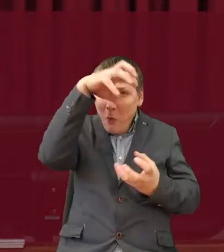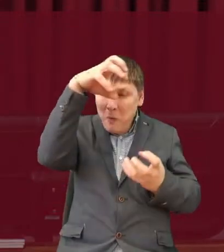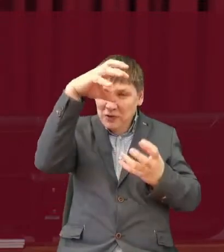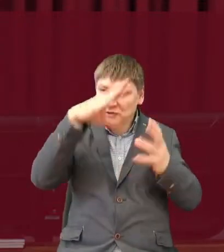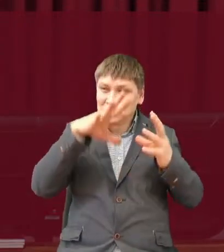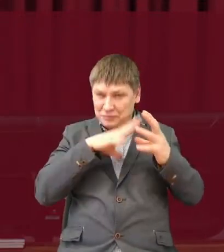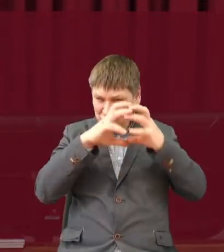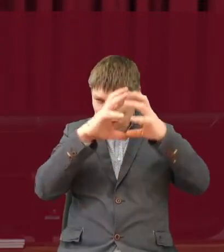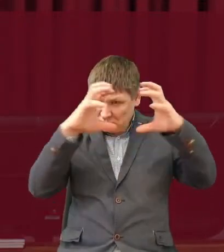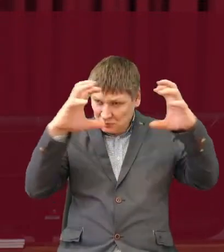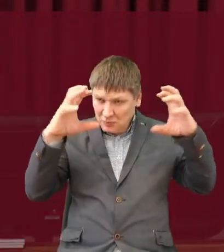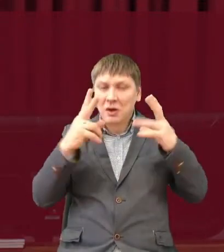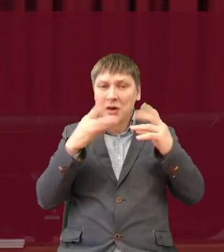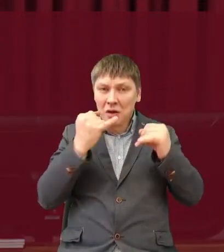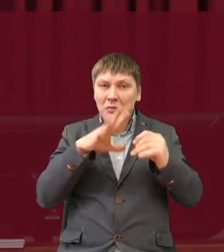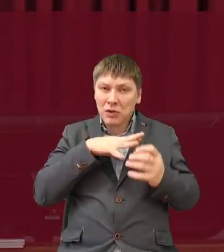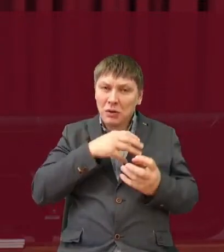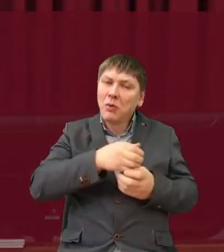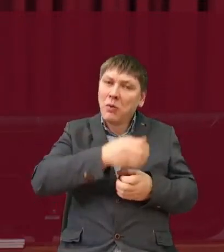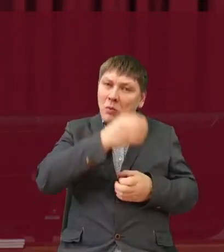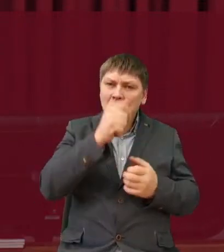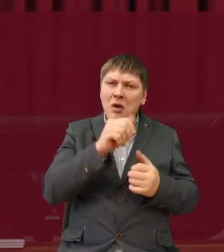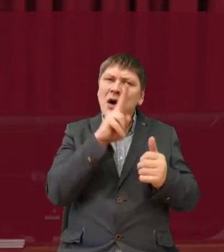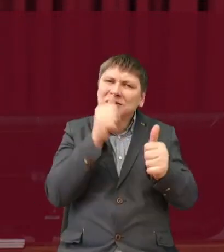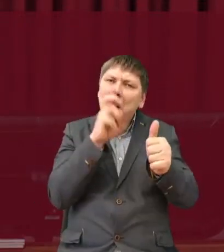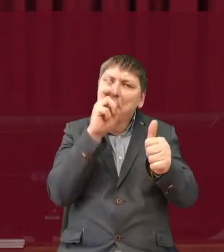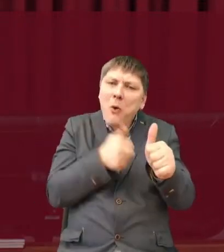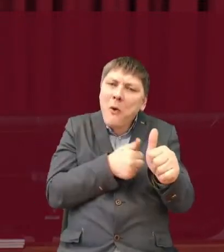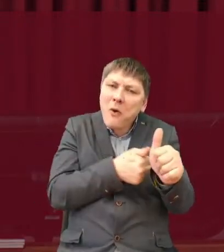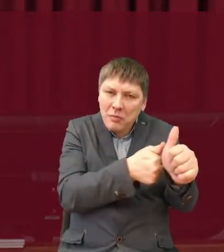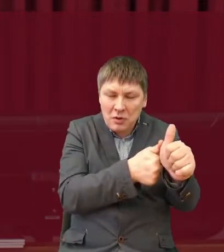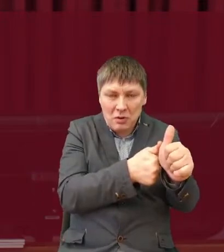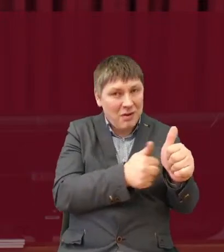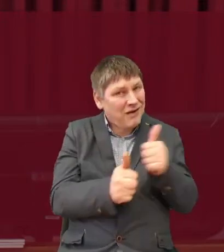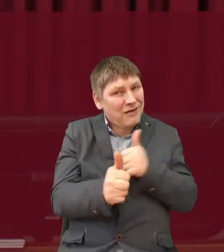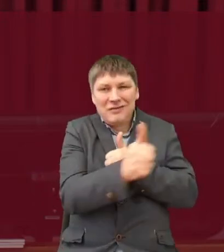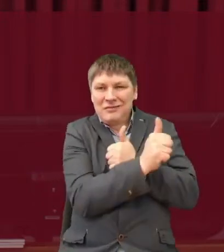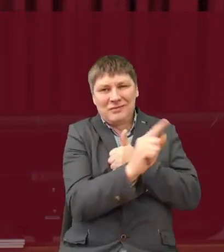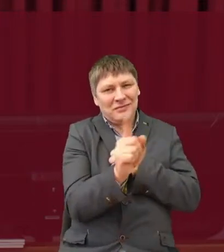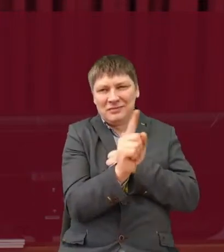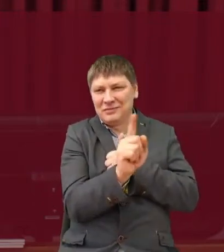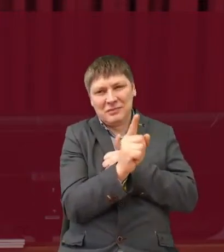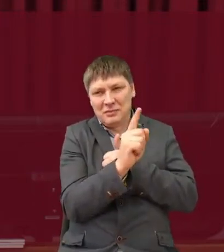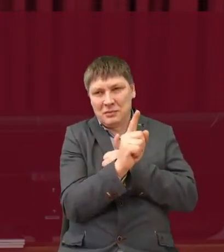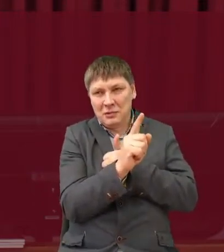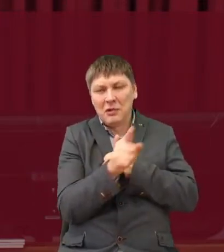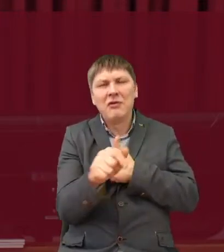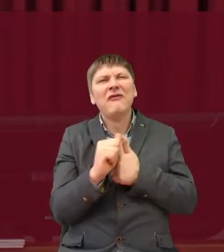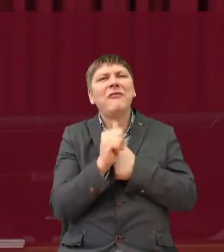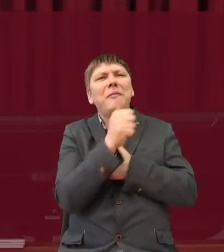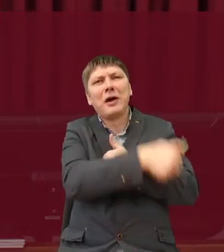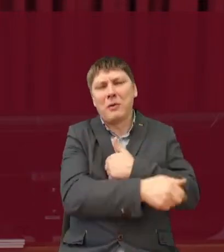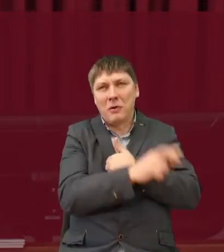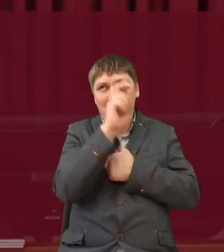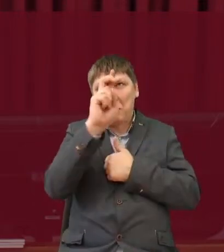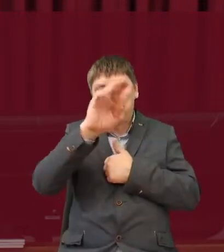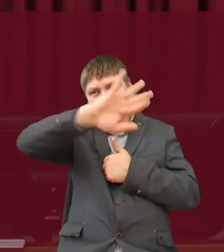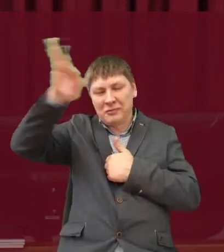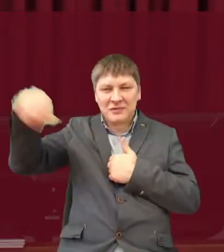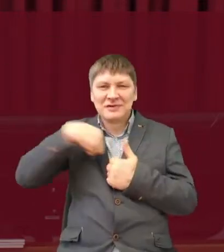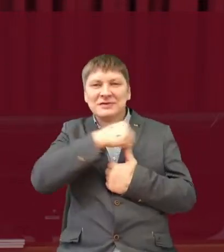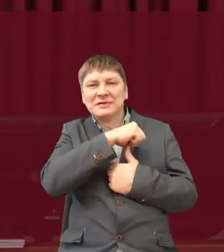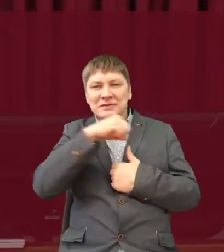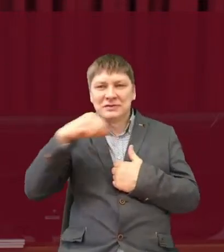сделать народ отстать где-то далеко позади когда стол пошел вперед и побежать вперед